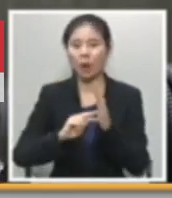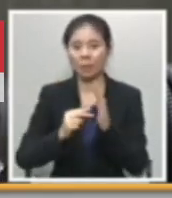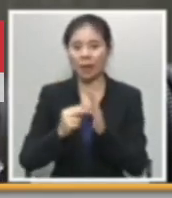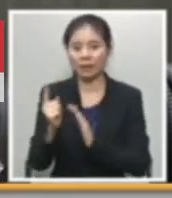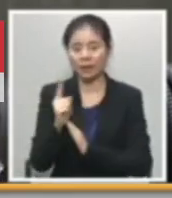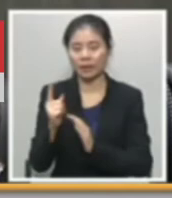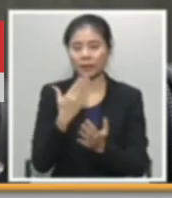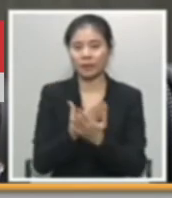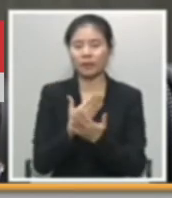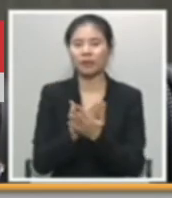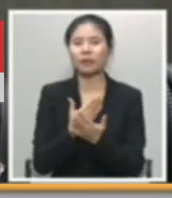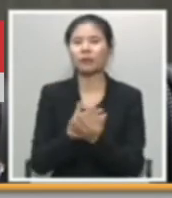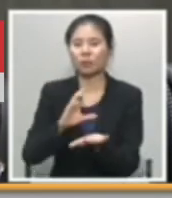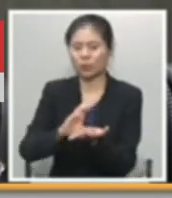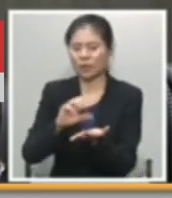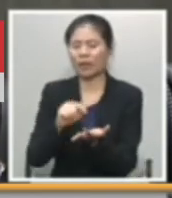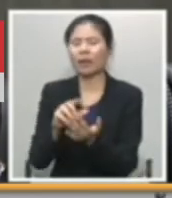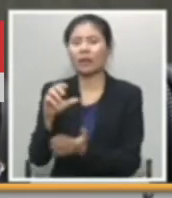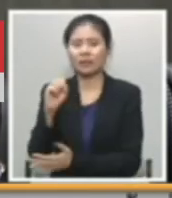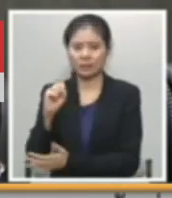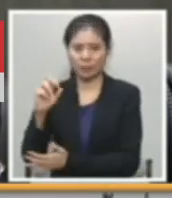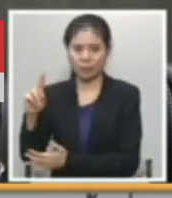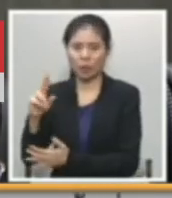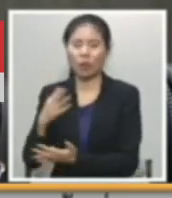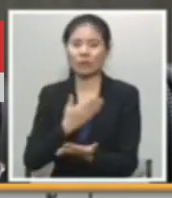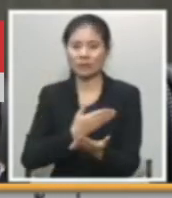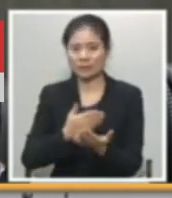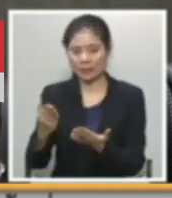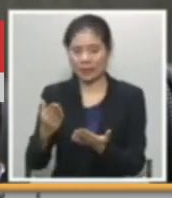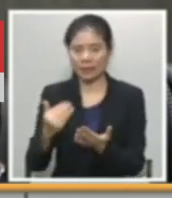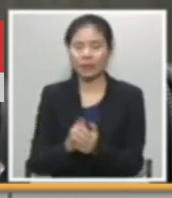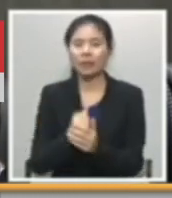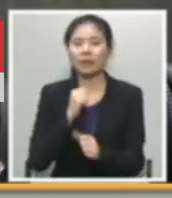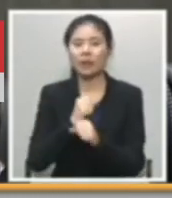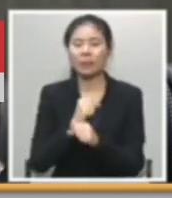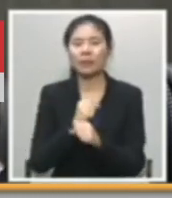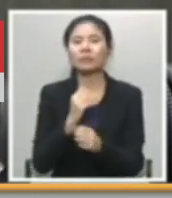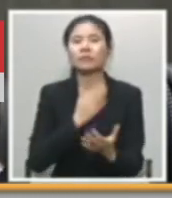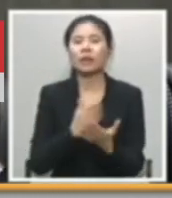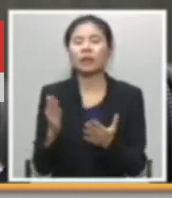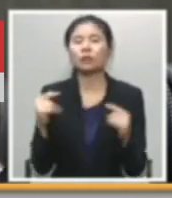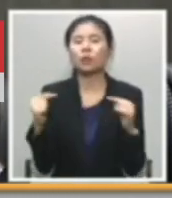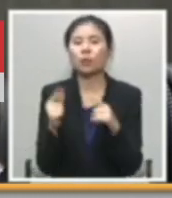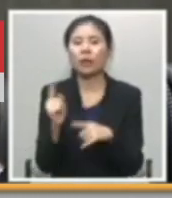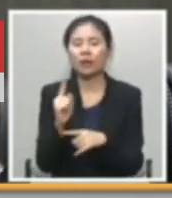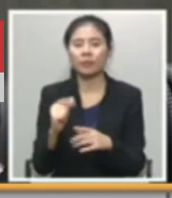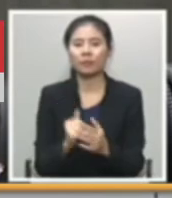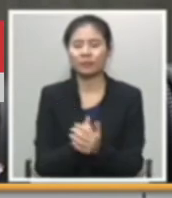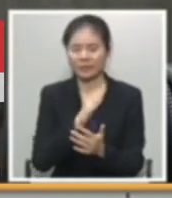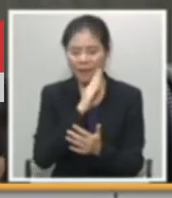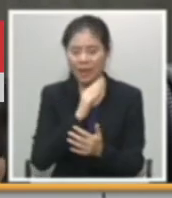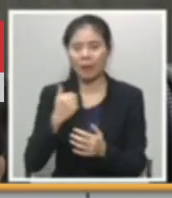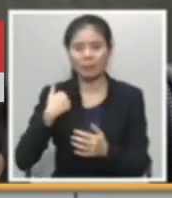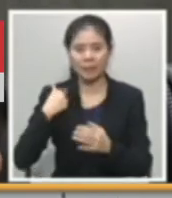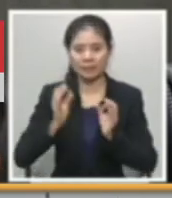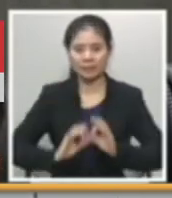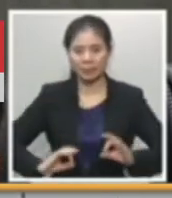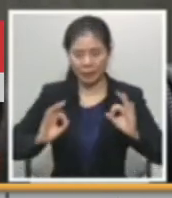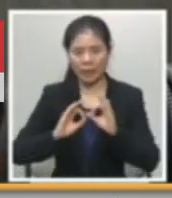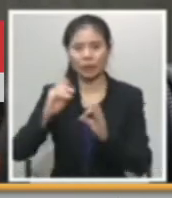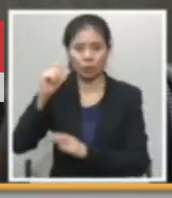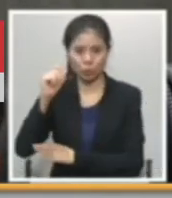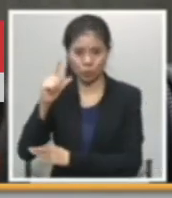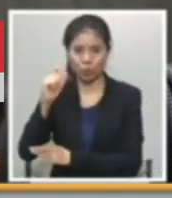เงินทุนสำรองจ่ายโดยให้นำไปใช้จ่ายได้ในกรณีที่มีความจำเป็นเร่งด่ว